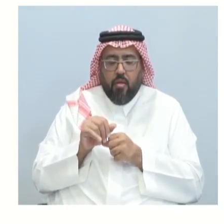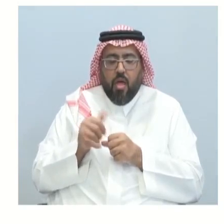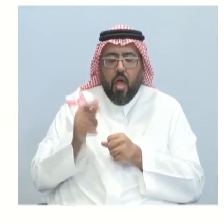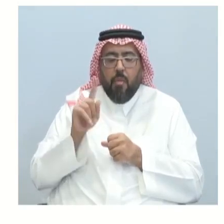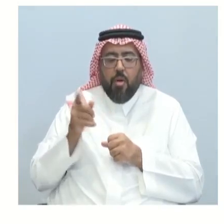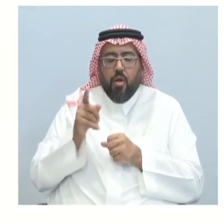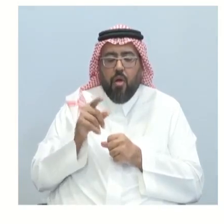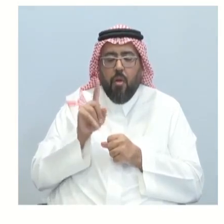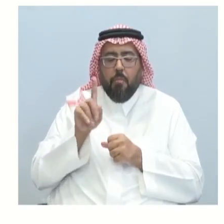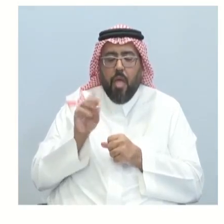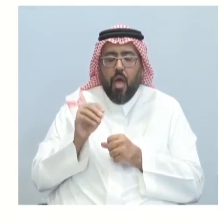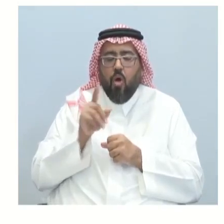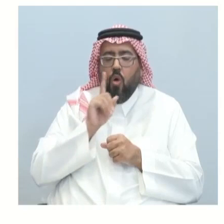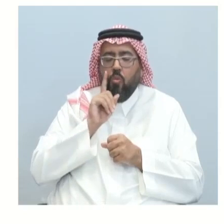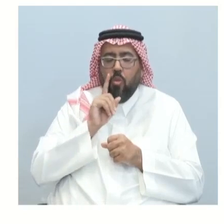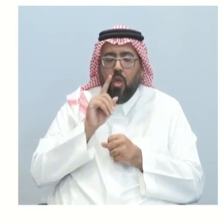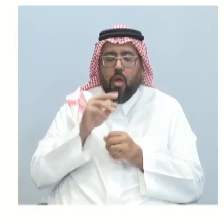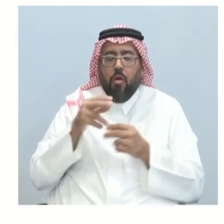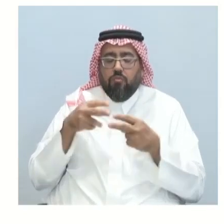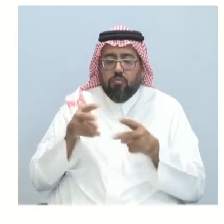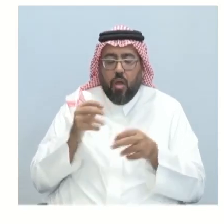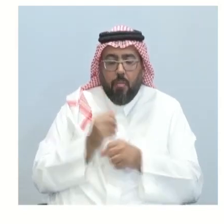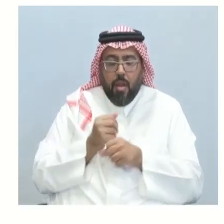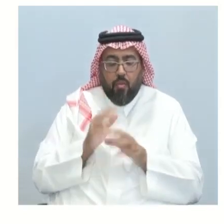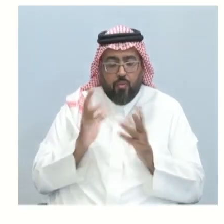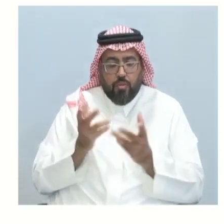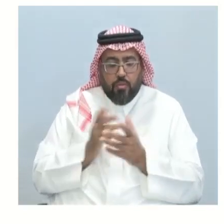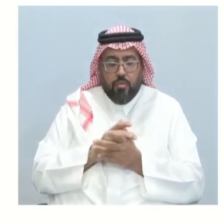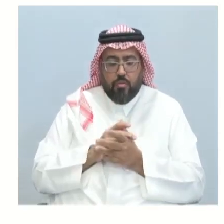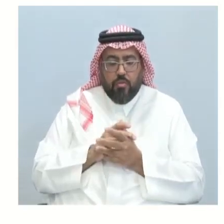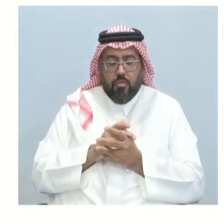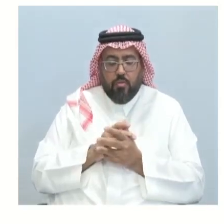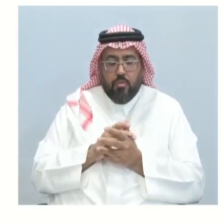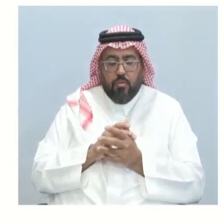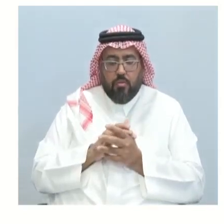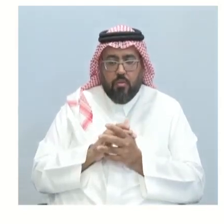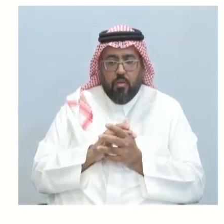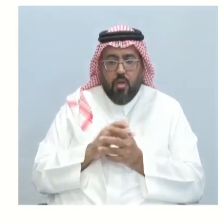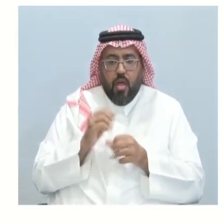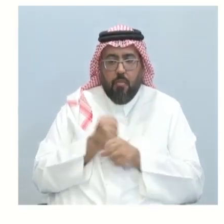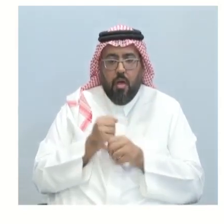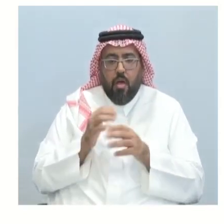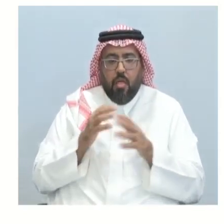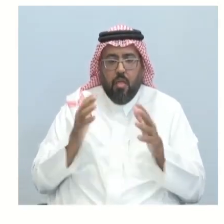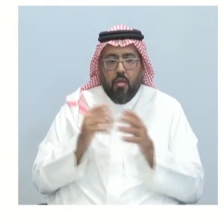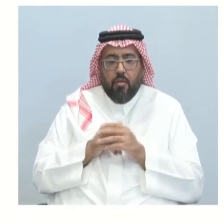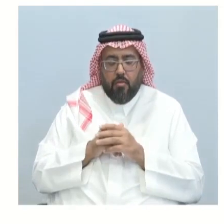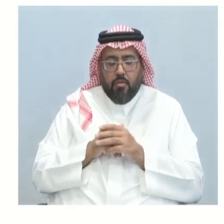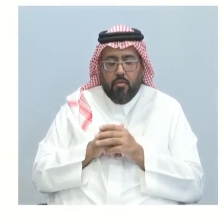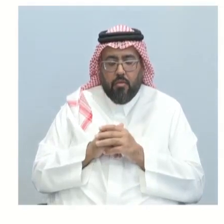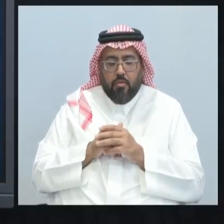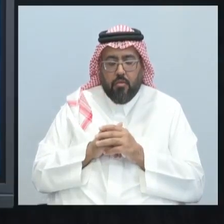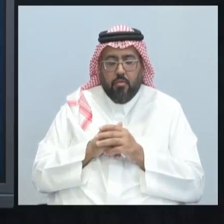ابر بها امي نعم شك ان الاعمال كثيره جدا